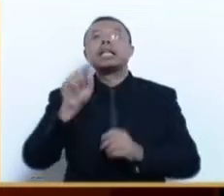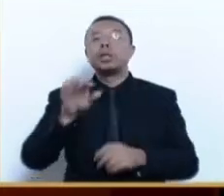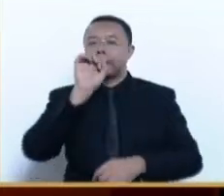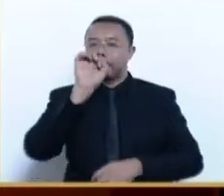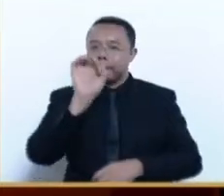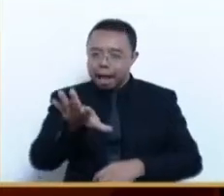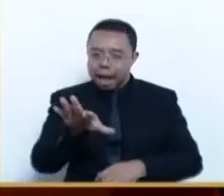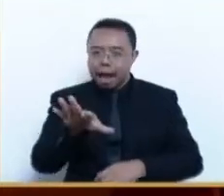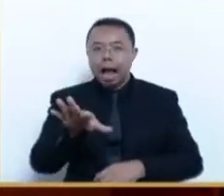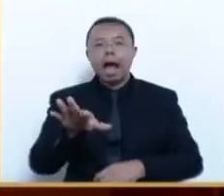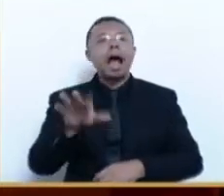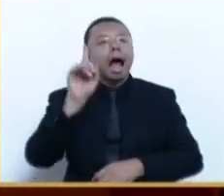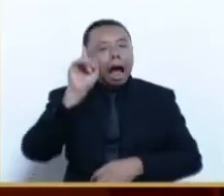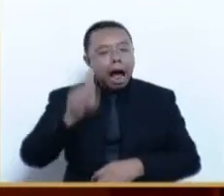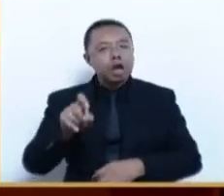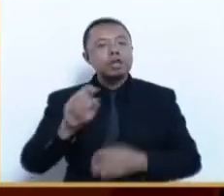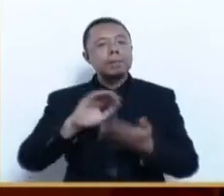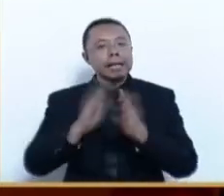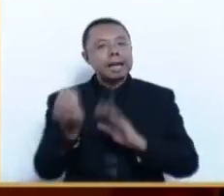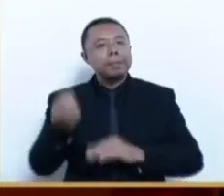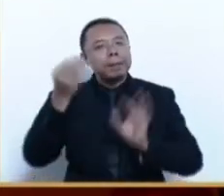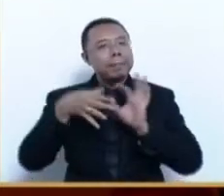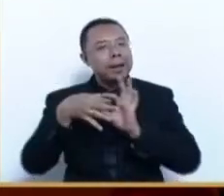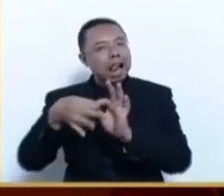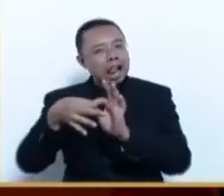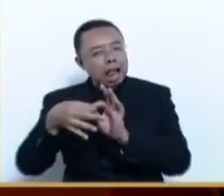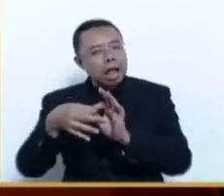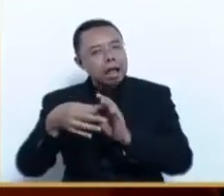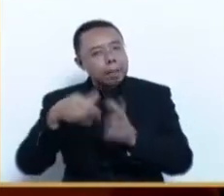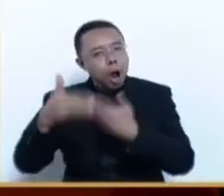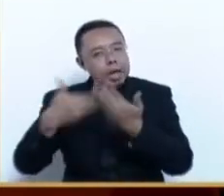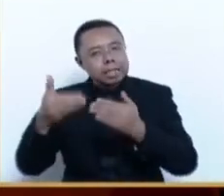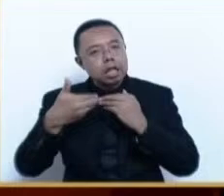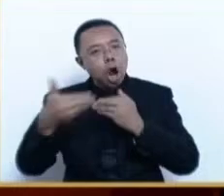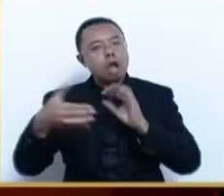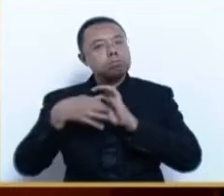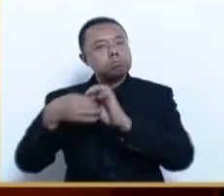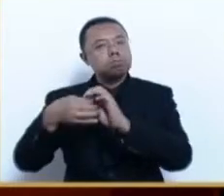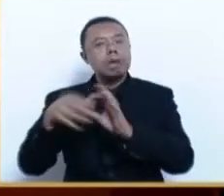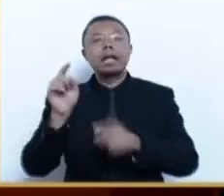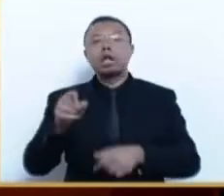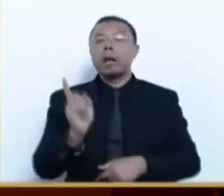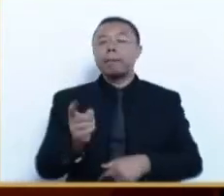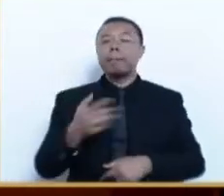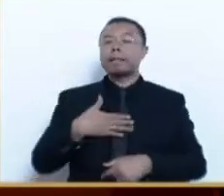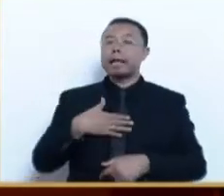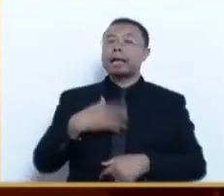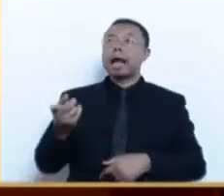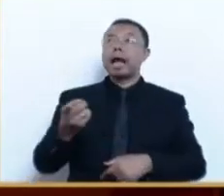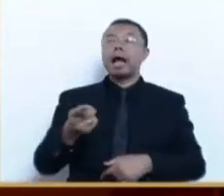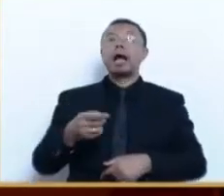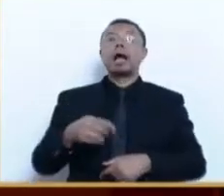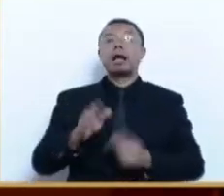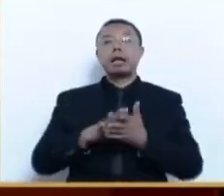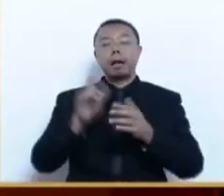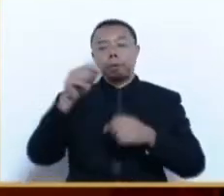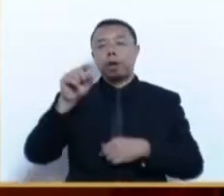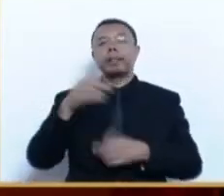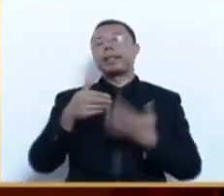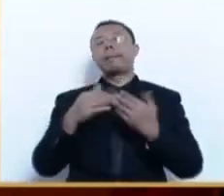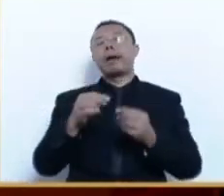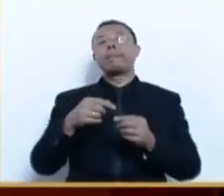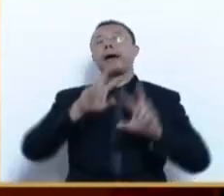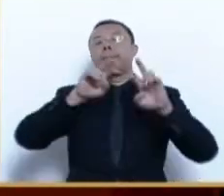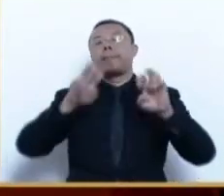disebut e apa keberlanjutan kepemimpinan jadi poin saya silakan mengulik-ngulik masa lalu Enggak ada